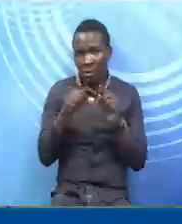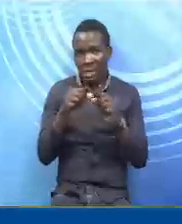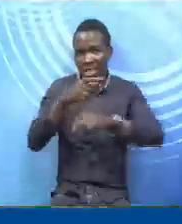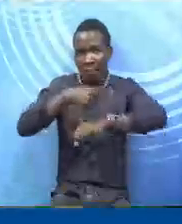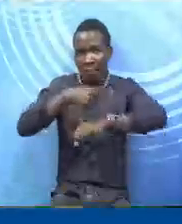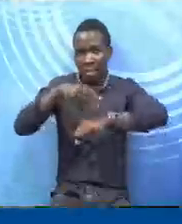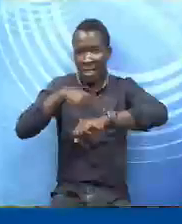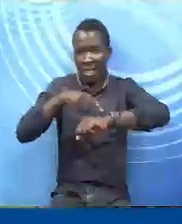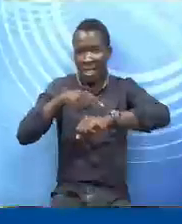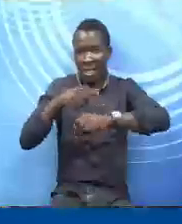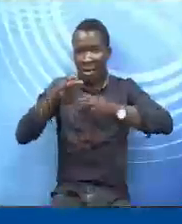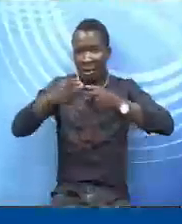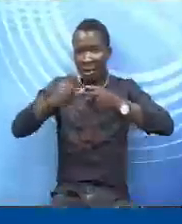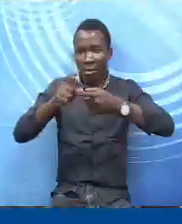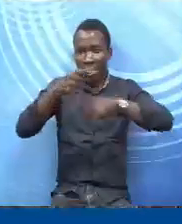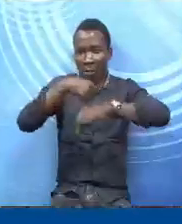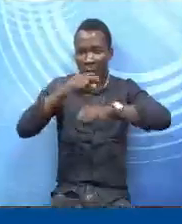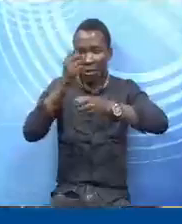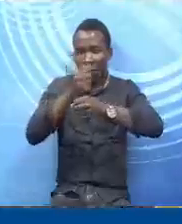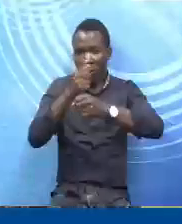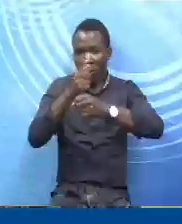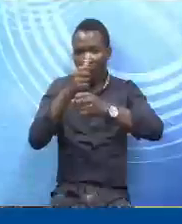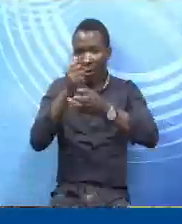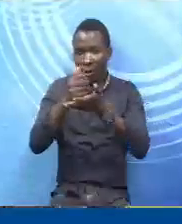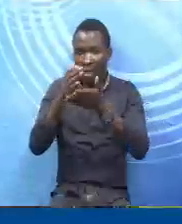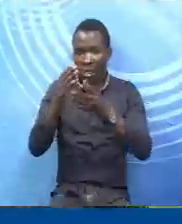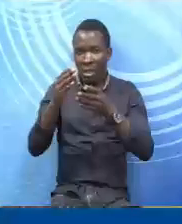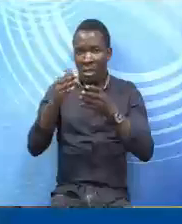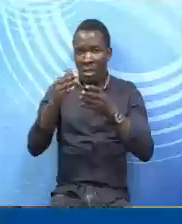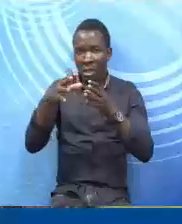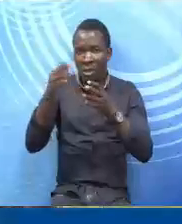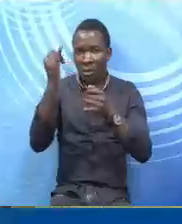n'amasaha bakatwongerera amasaha yo gukora kuko gutaha